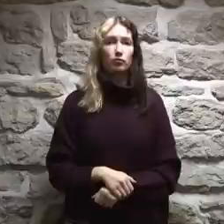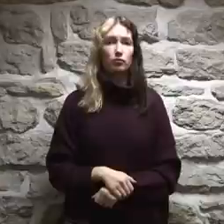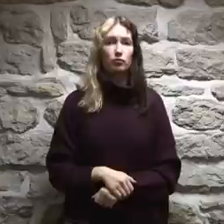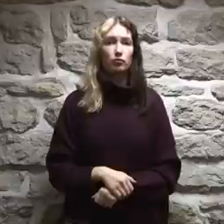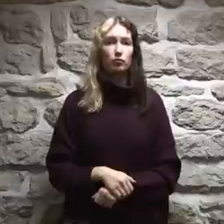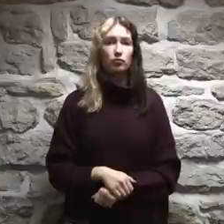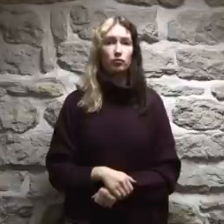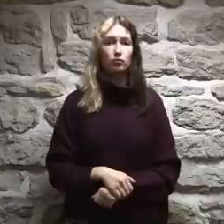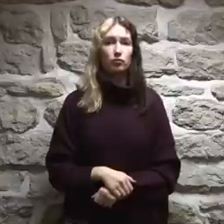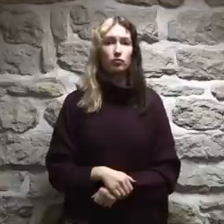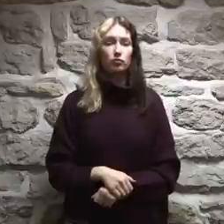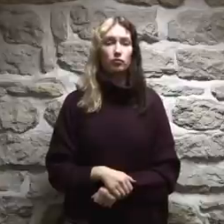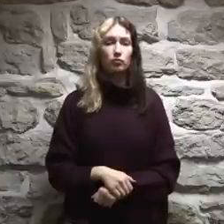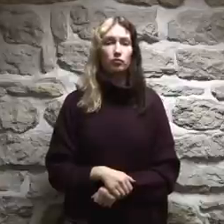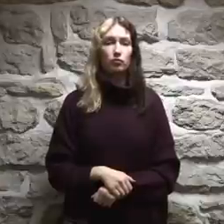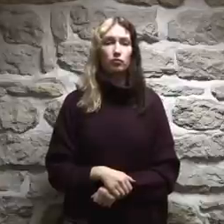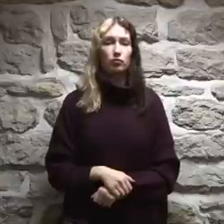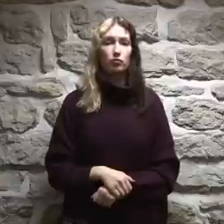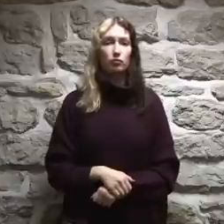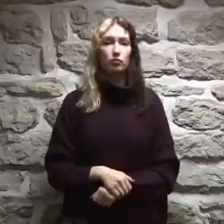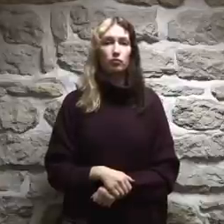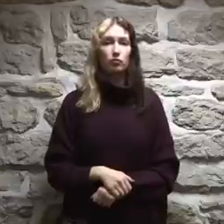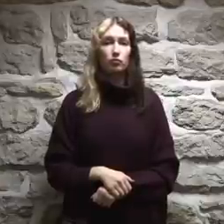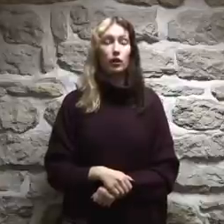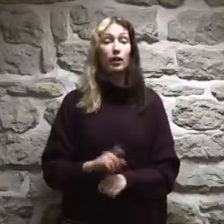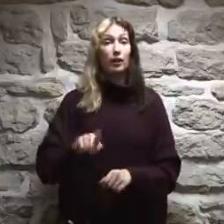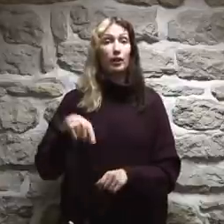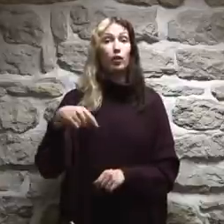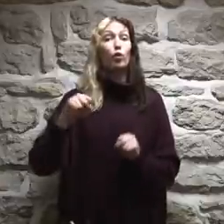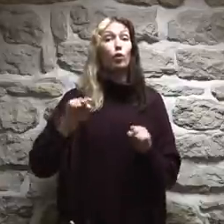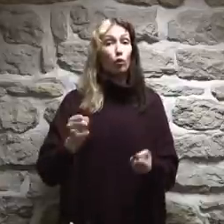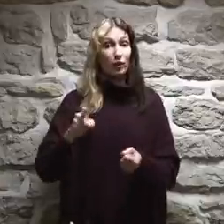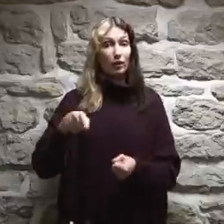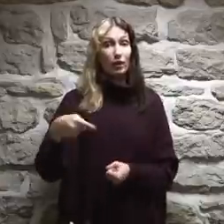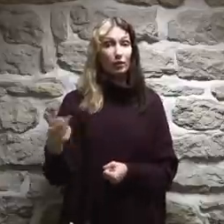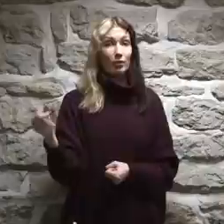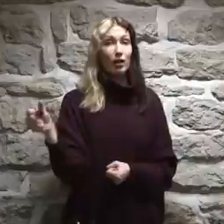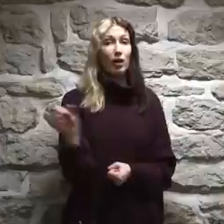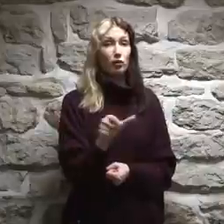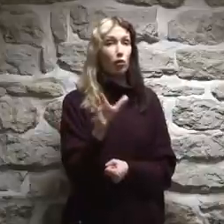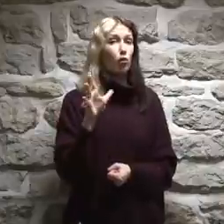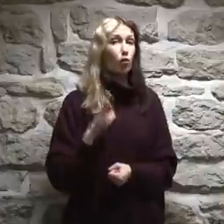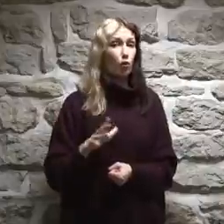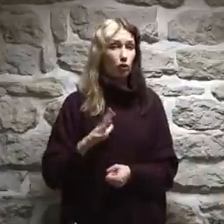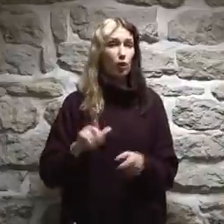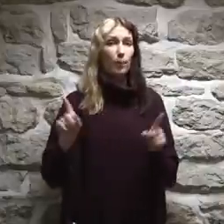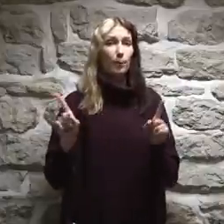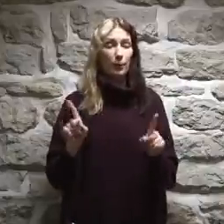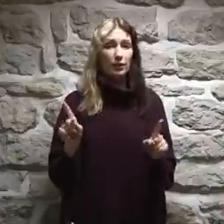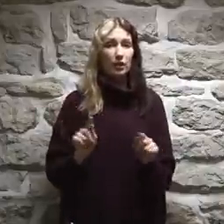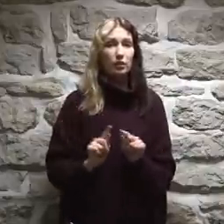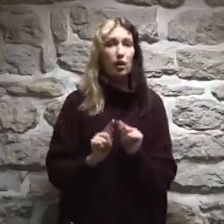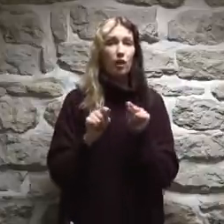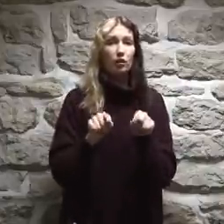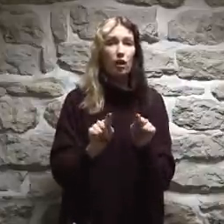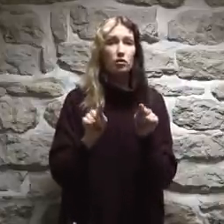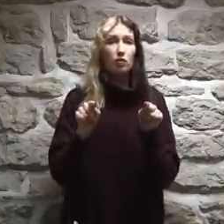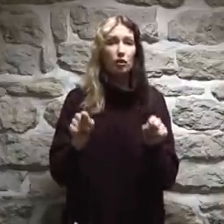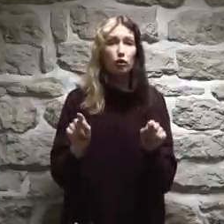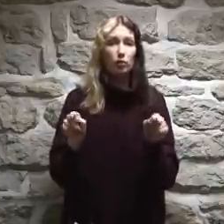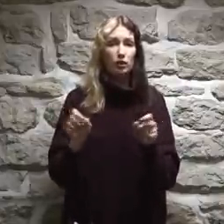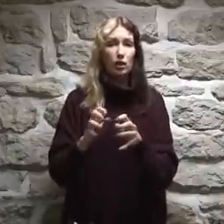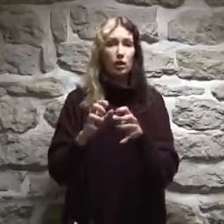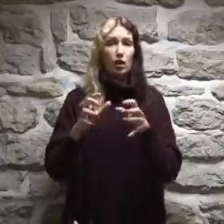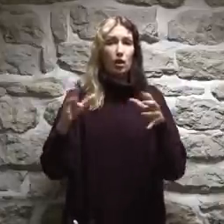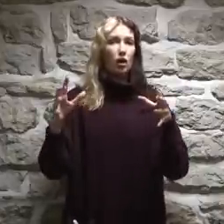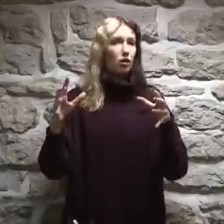kui sel tuleval nädalal on oodata siis seda, et see nakatumise kasv